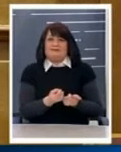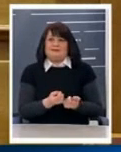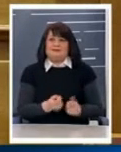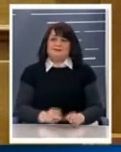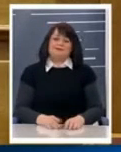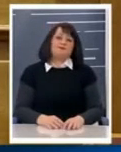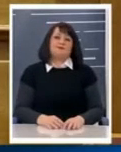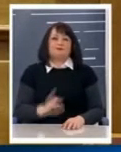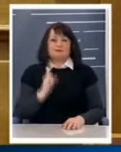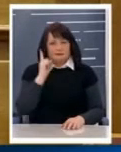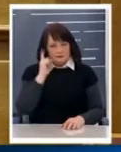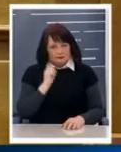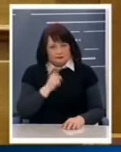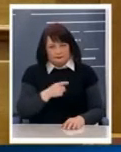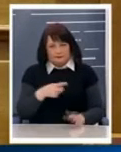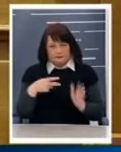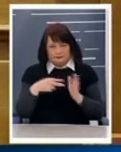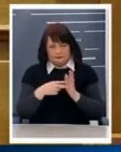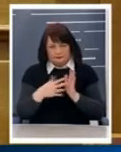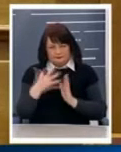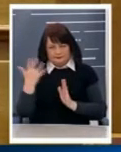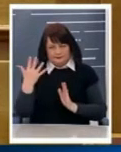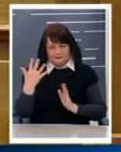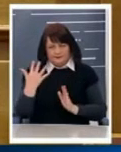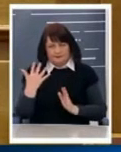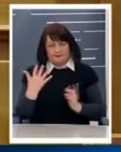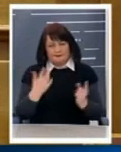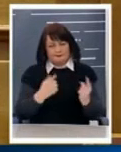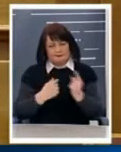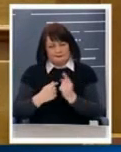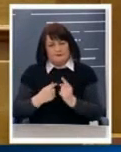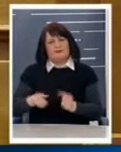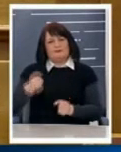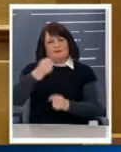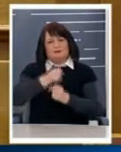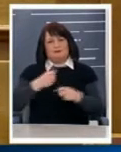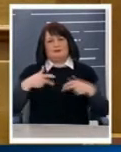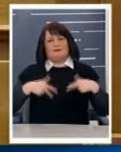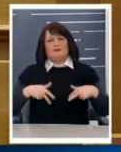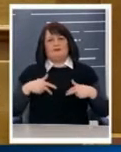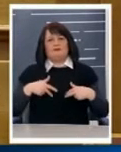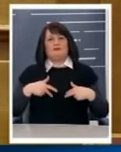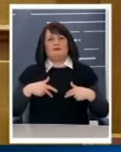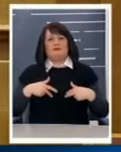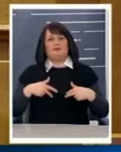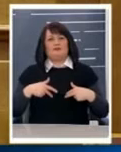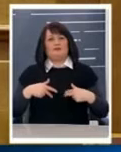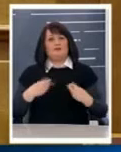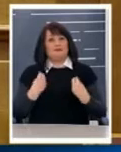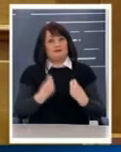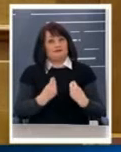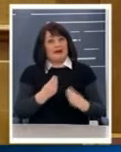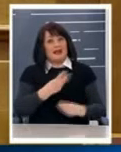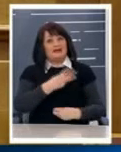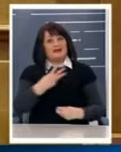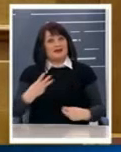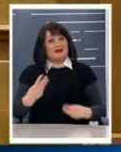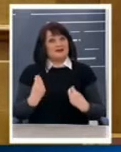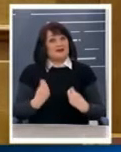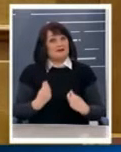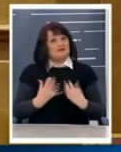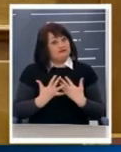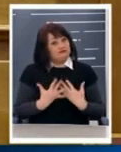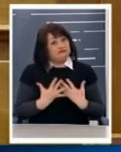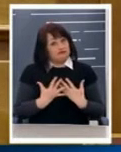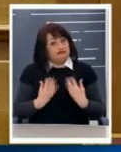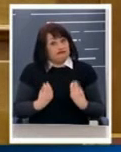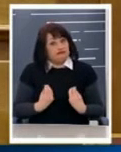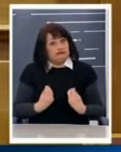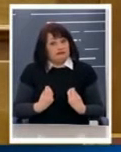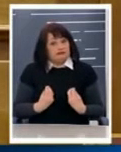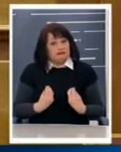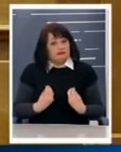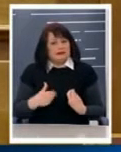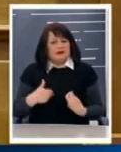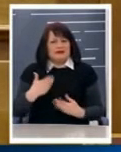ξέρετε ότι όταν το 2015 ήρθατε, η κοινωνία διέκειτο ευμενός προς εσάς. Σιγά